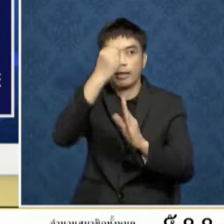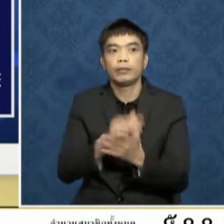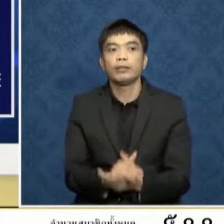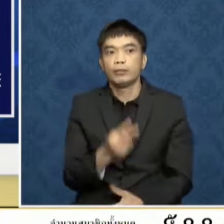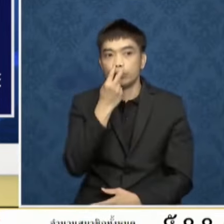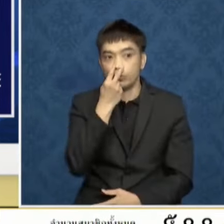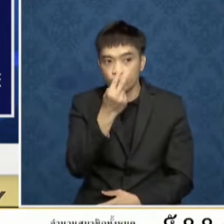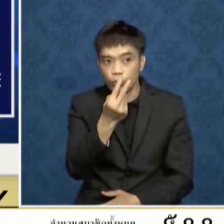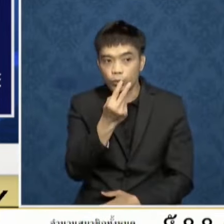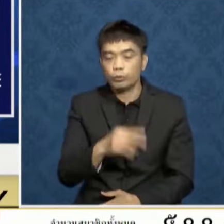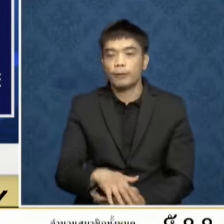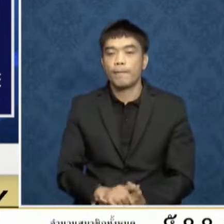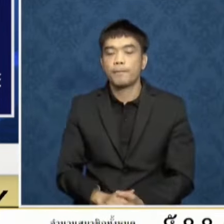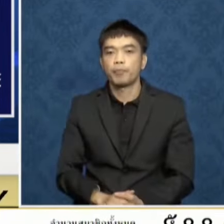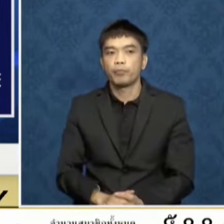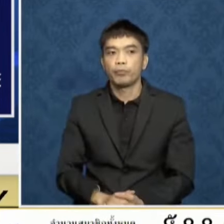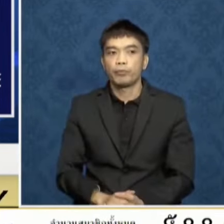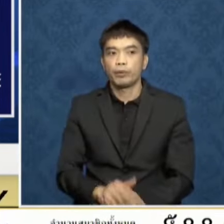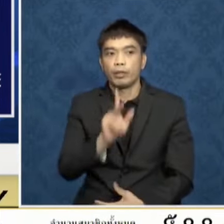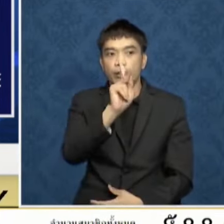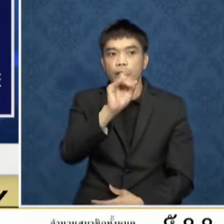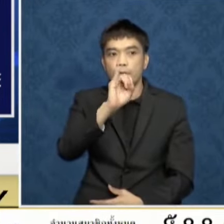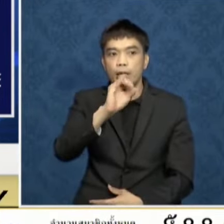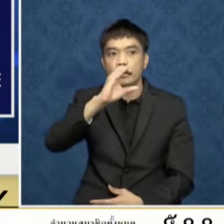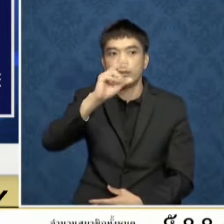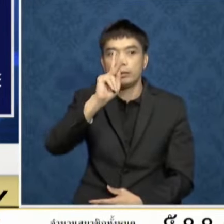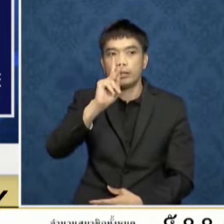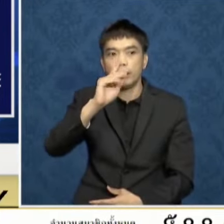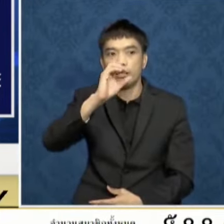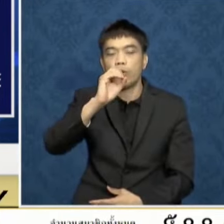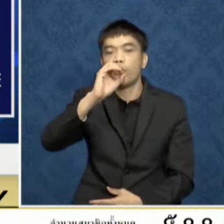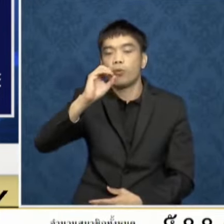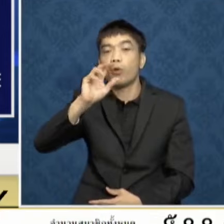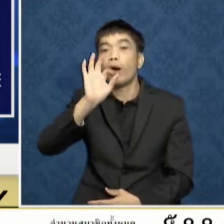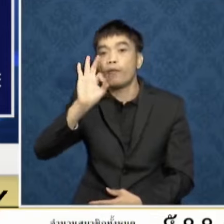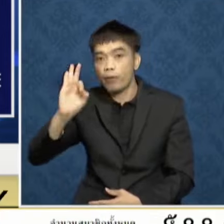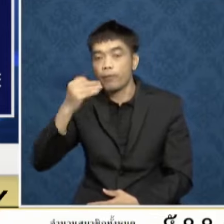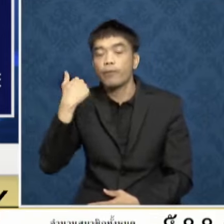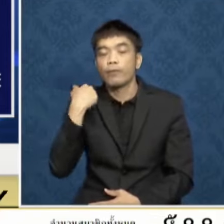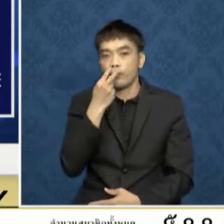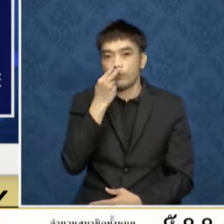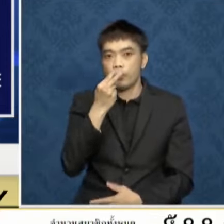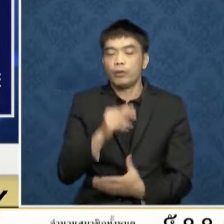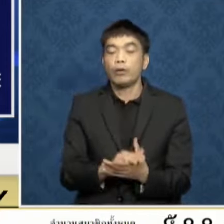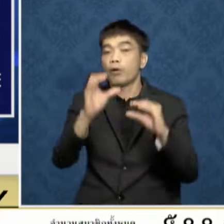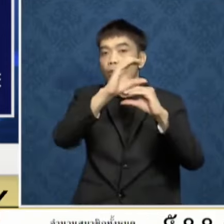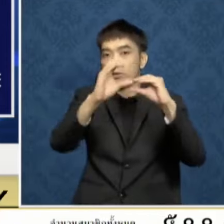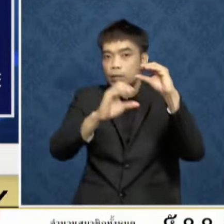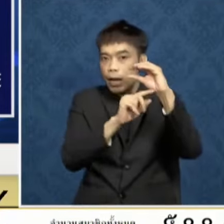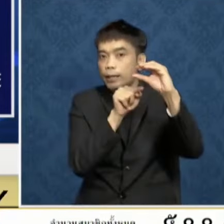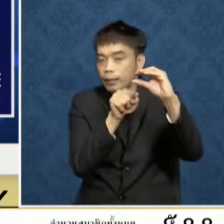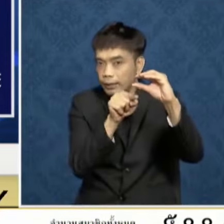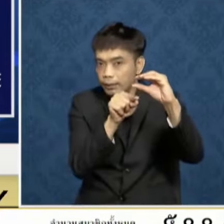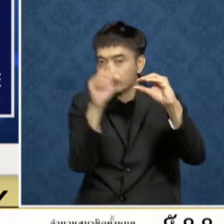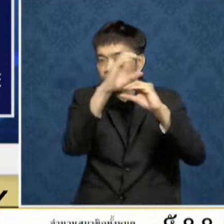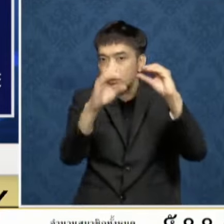ป้อนแรงงานเข้าสู่นโยบาย Soft Powerที่เป็นนโยบายเรือธงของรัฐบาลนะนะคะซึ่งโครงการนี้ก็คือจะเป็นโครง